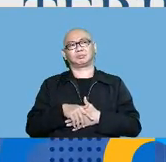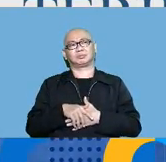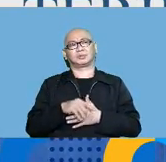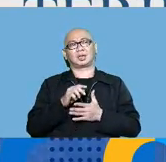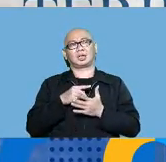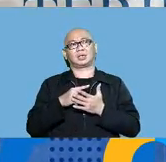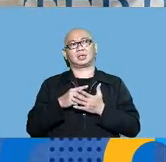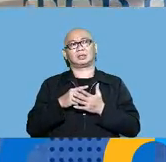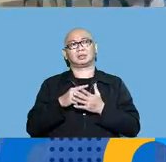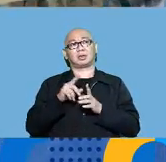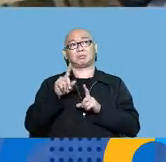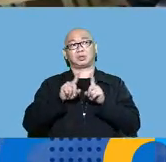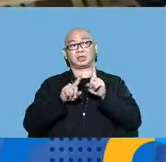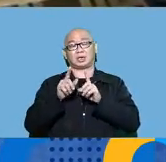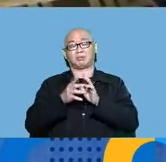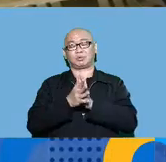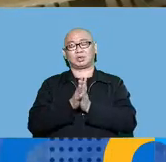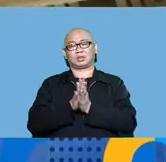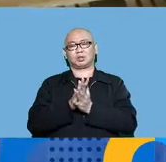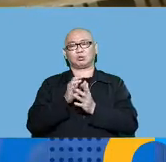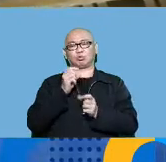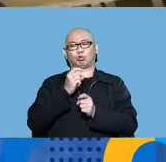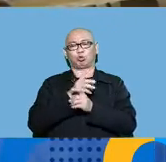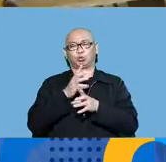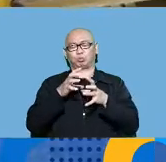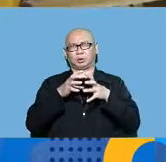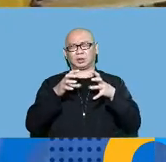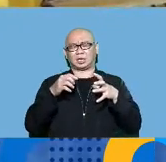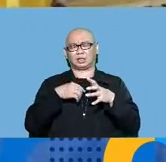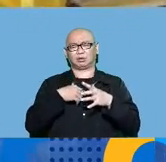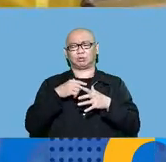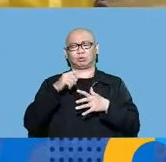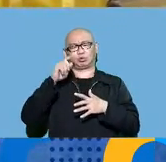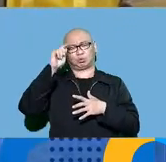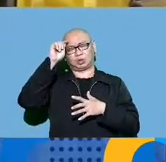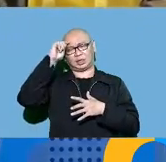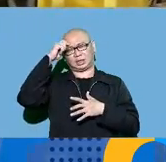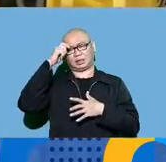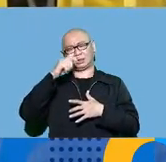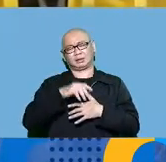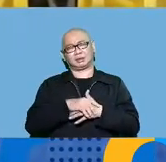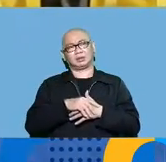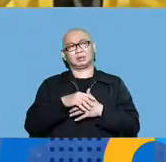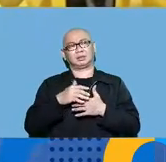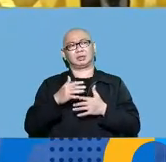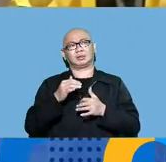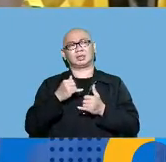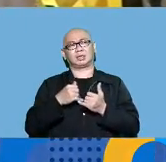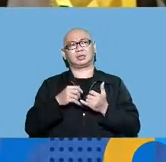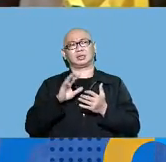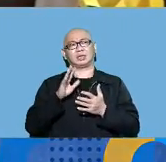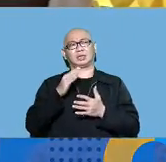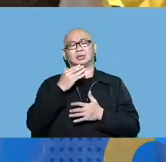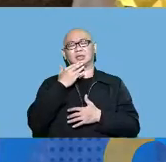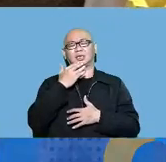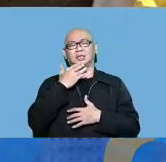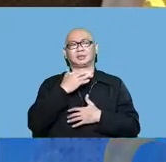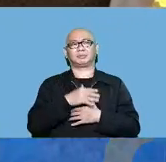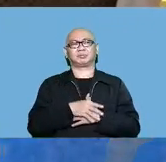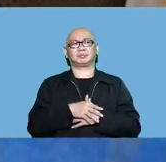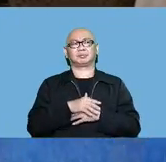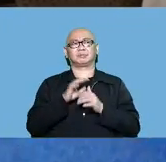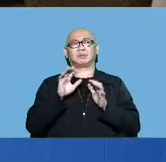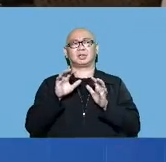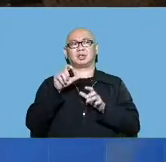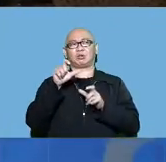karena dinamikanya menjadi guru besar bagi saya terlalu rumit gitu, sehingga tidak sederhana gitu, dan